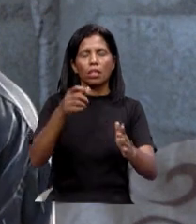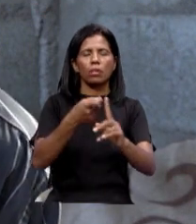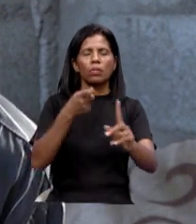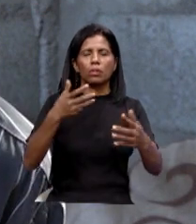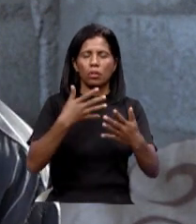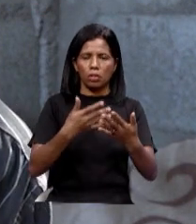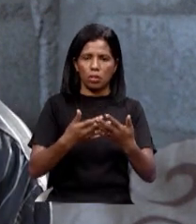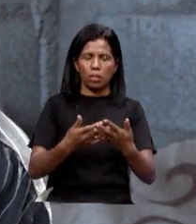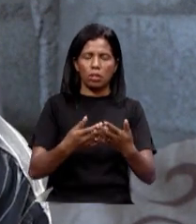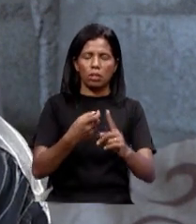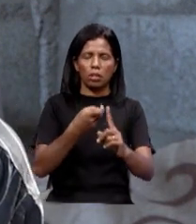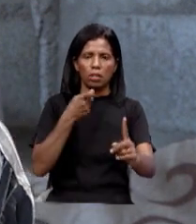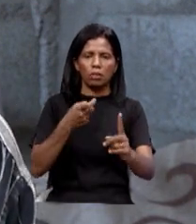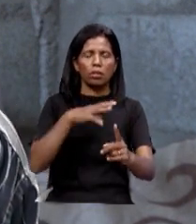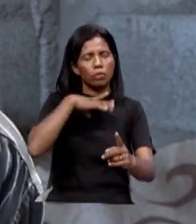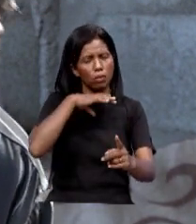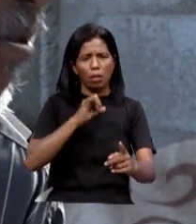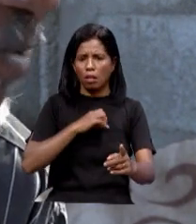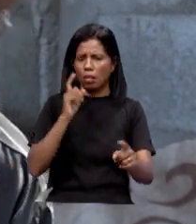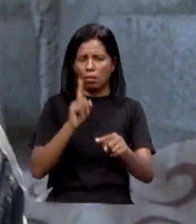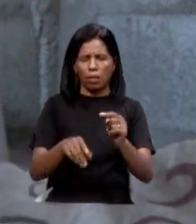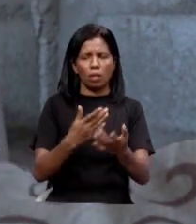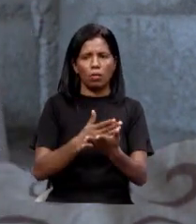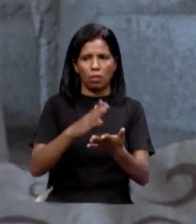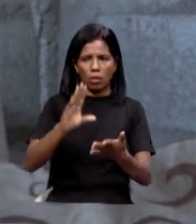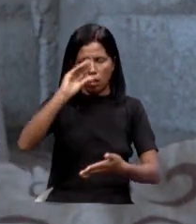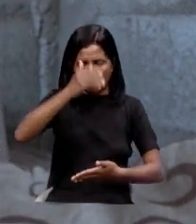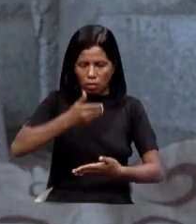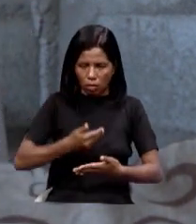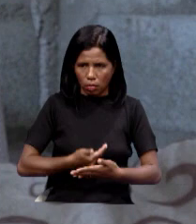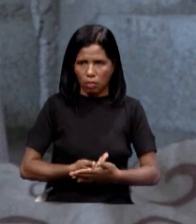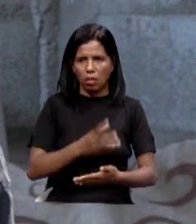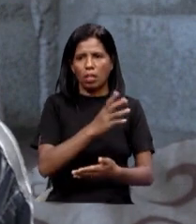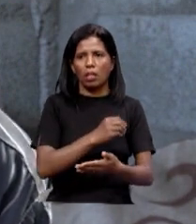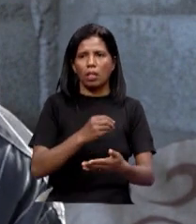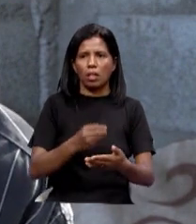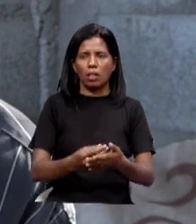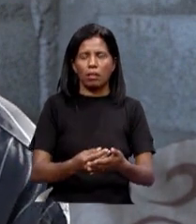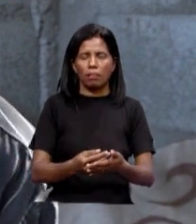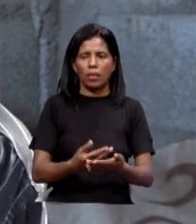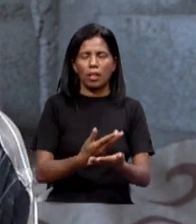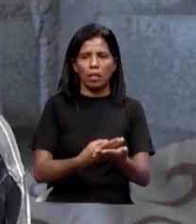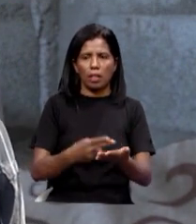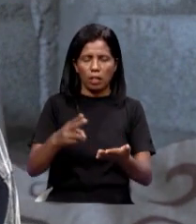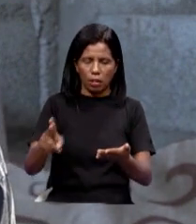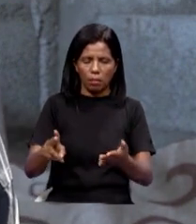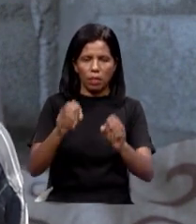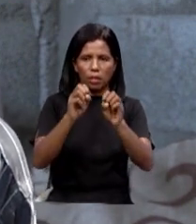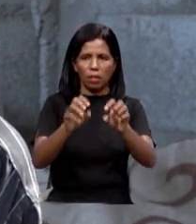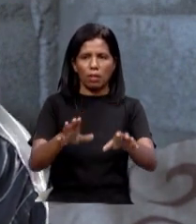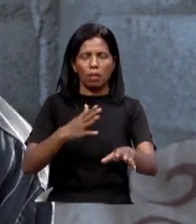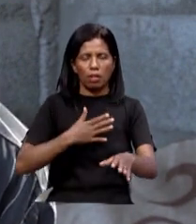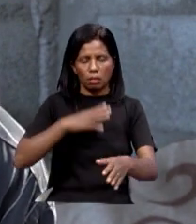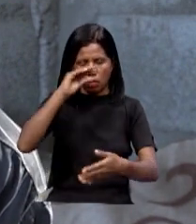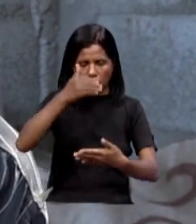avola la bele posen ni batu ora haunya ana ro paka haunya kuntina ka tu hena benae va be. Aku nyuwun saya tahu